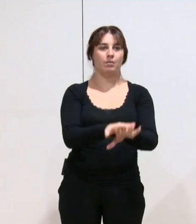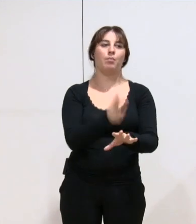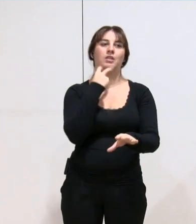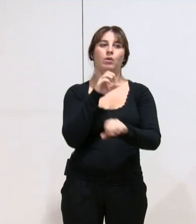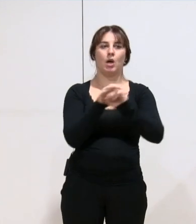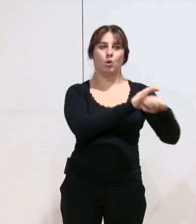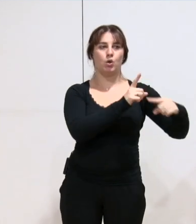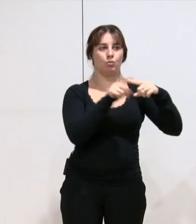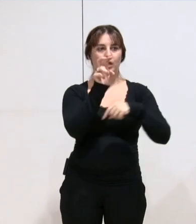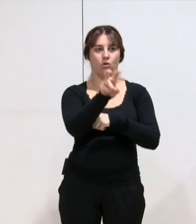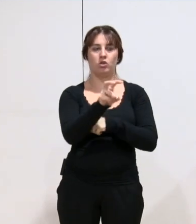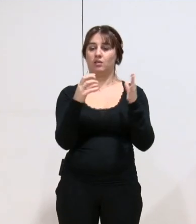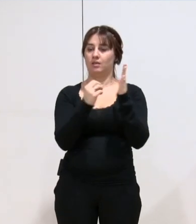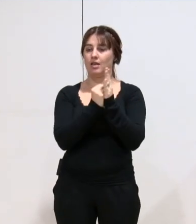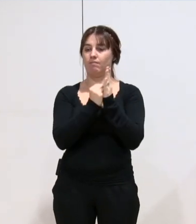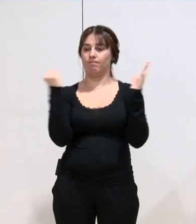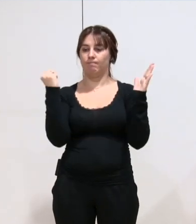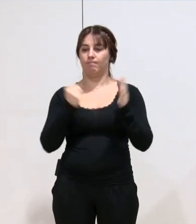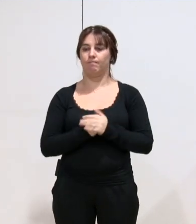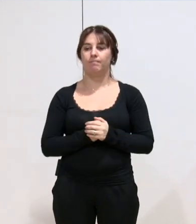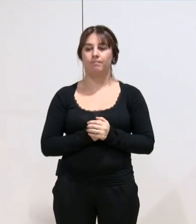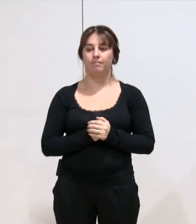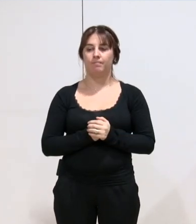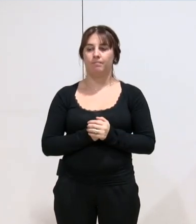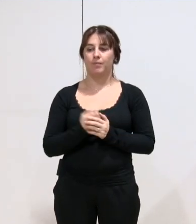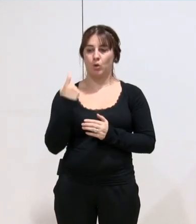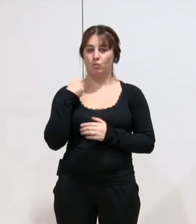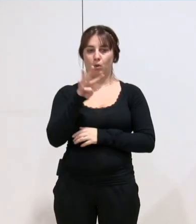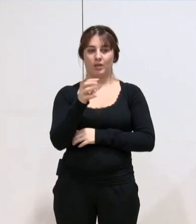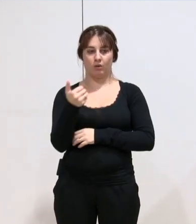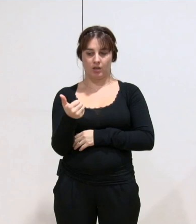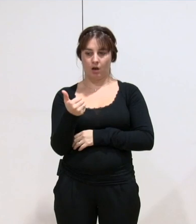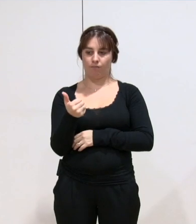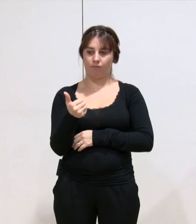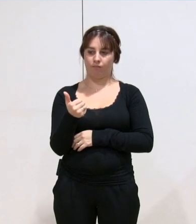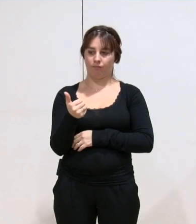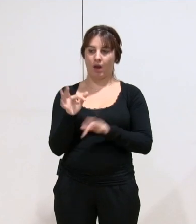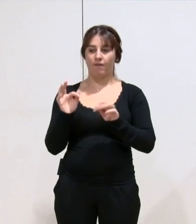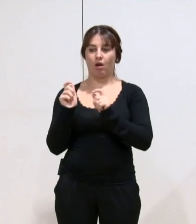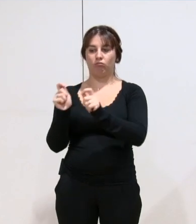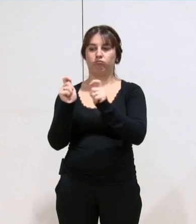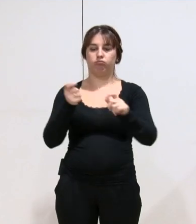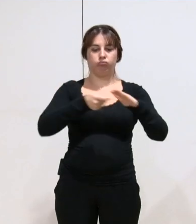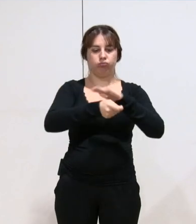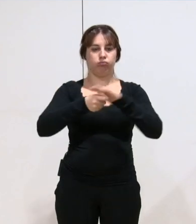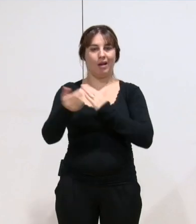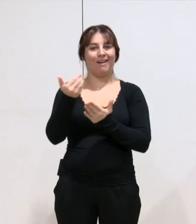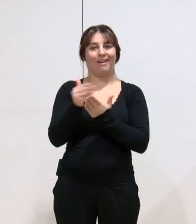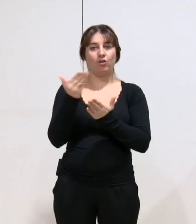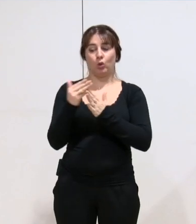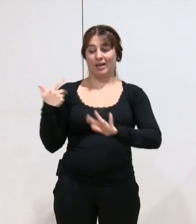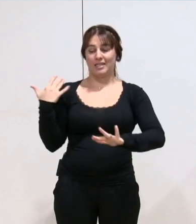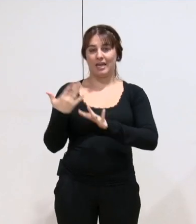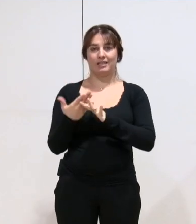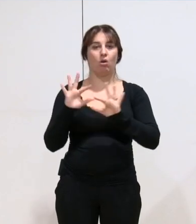la gauche et écologistes, délibération adoptée. La 41, c'est des affectations de subventions sur crédit existant, donc une